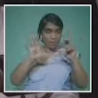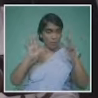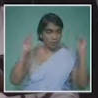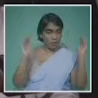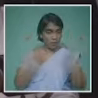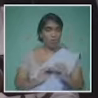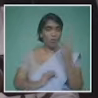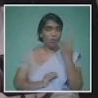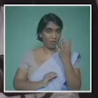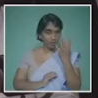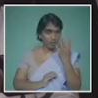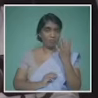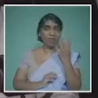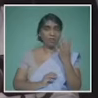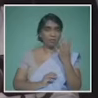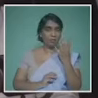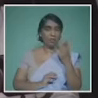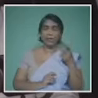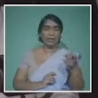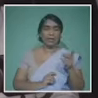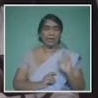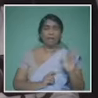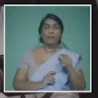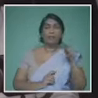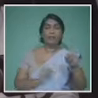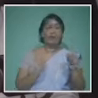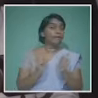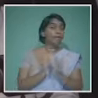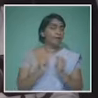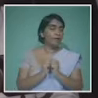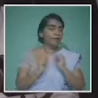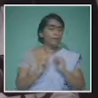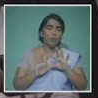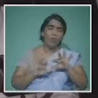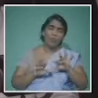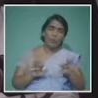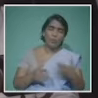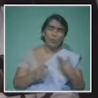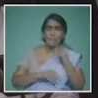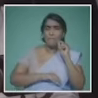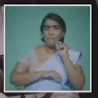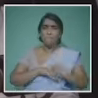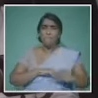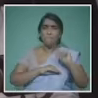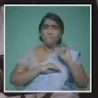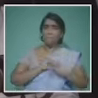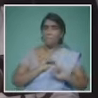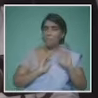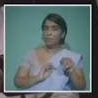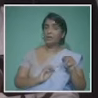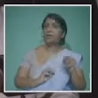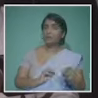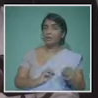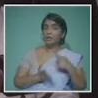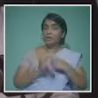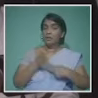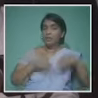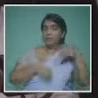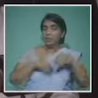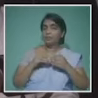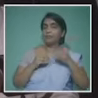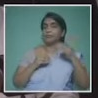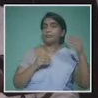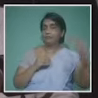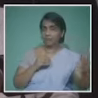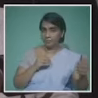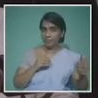8000 4000ට බස්සන එක නෙවෙයි මේ කරන්න හදන්නේ. ඕනෑම උපරවැටියක් හරහා මේ මැතිවරණය කල්